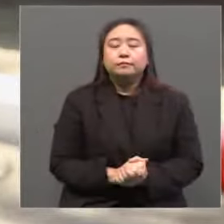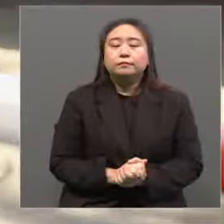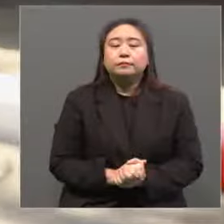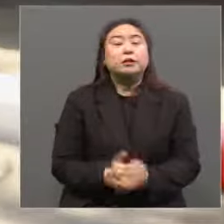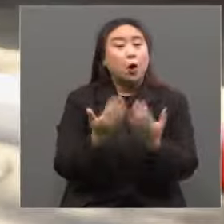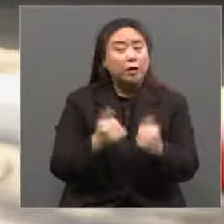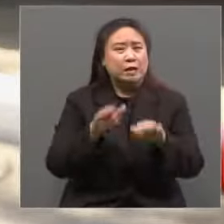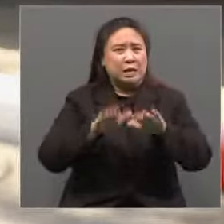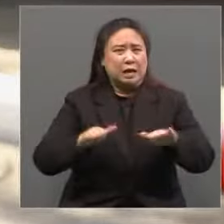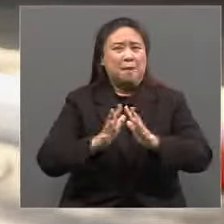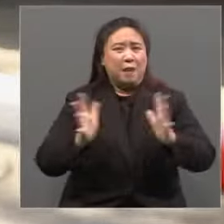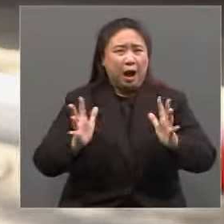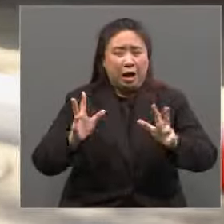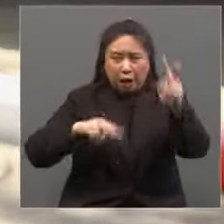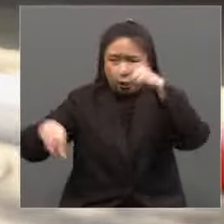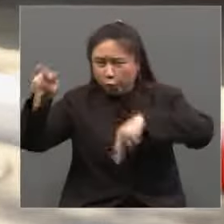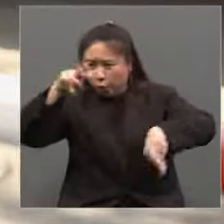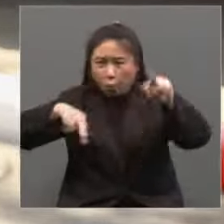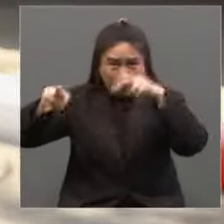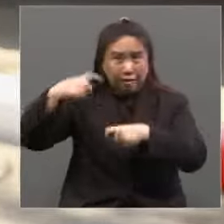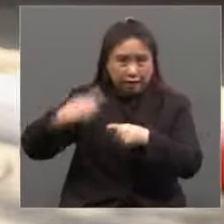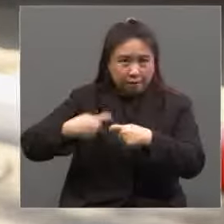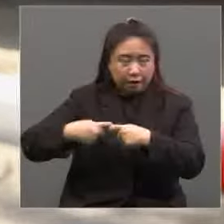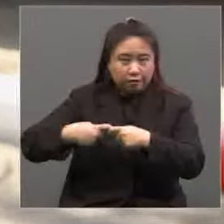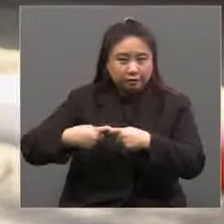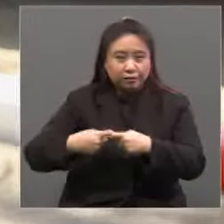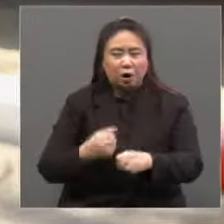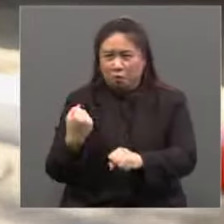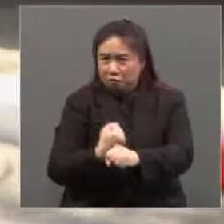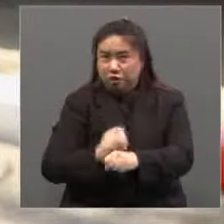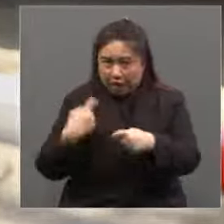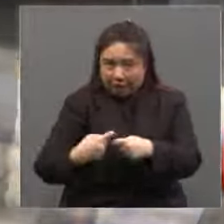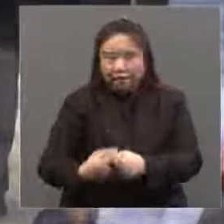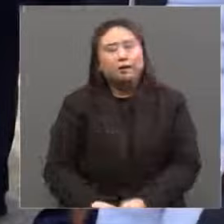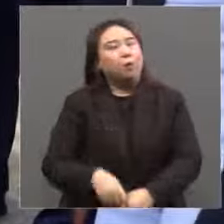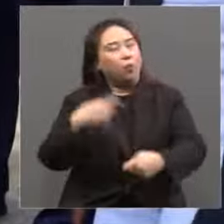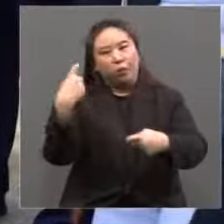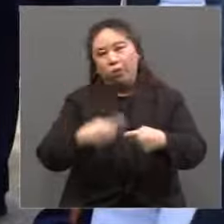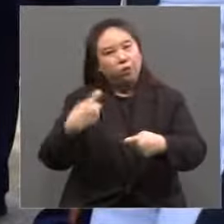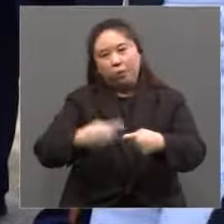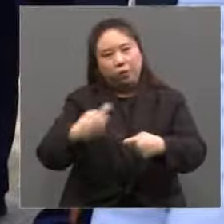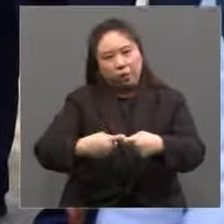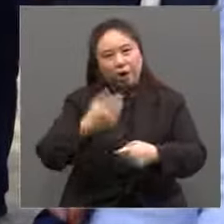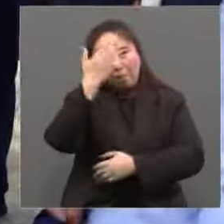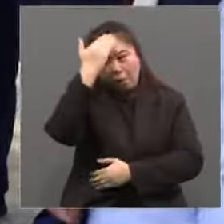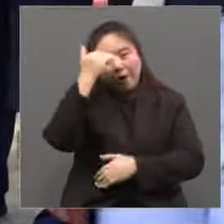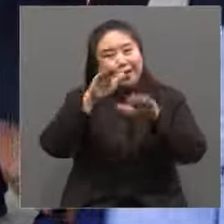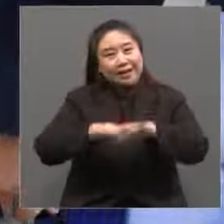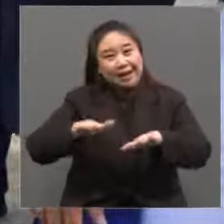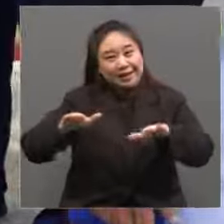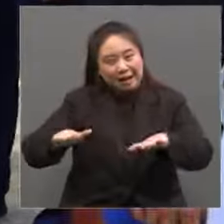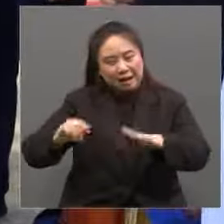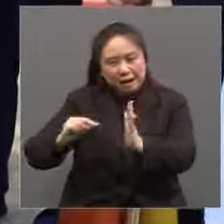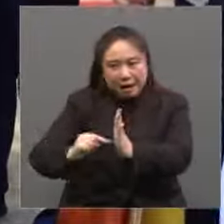เยอะเนาะแล้วการควบคุมเด็กยากไหมคะครูในการซ้อมแต่ละครั้ง ยากมากเลยค่ะเพราะว่าเด็กแต่ละคนเข้ามาเนี่ยจะเริ่มจ